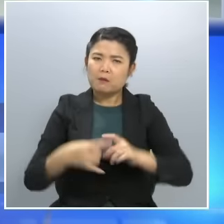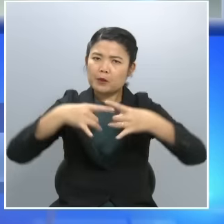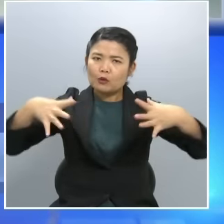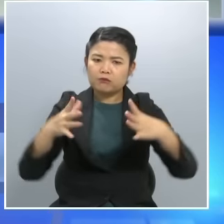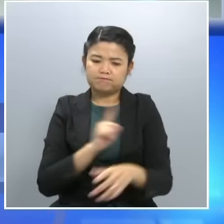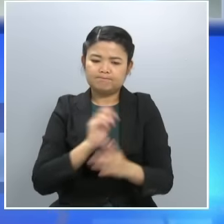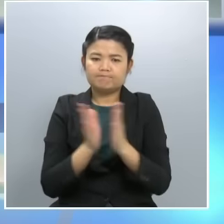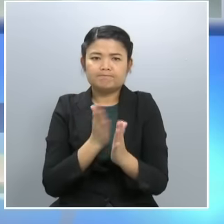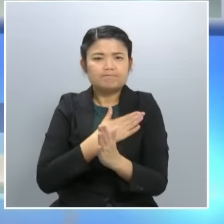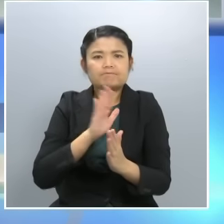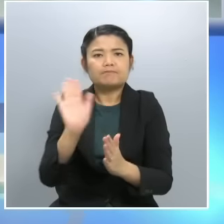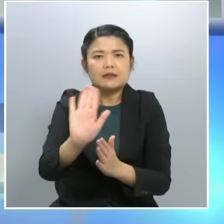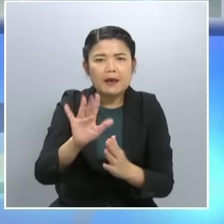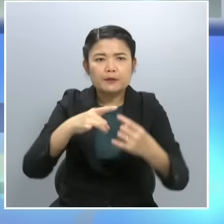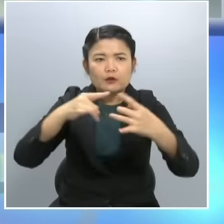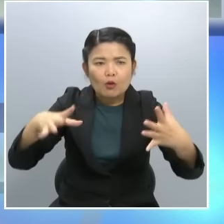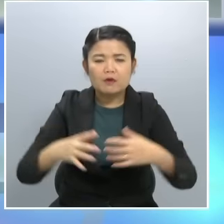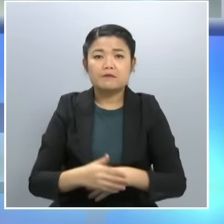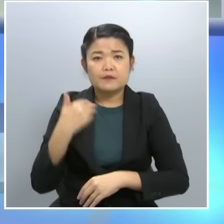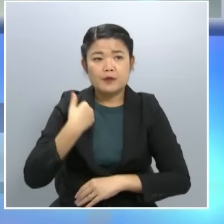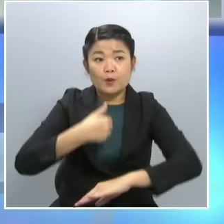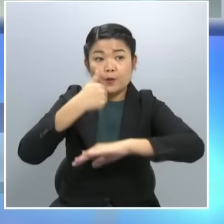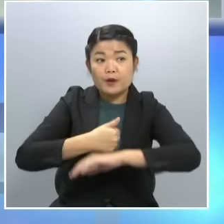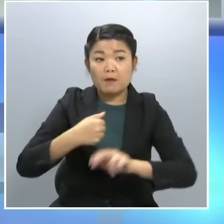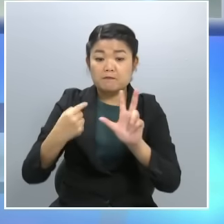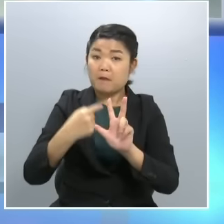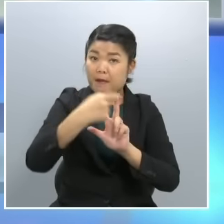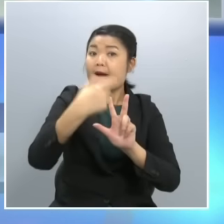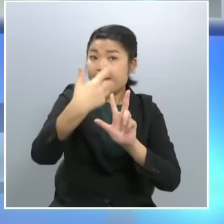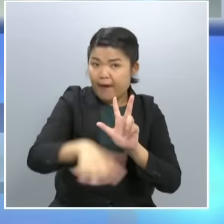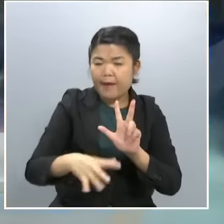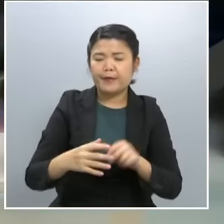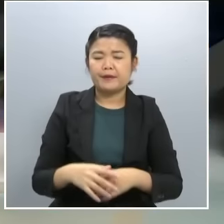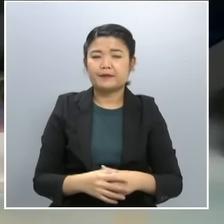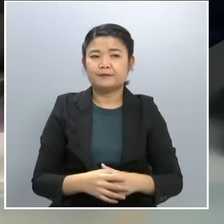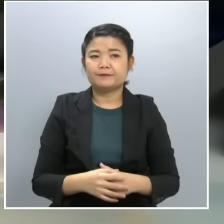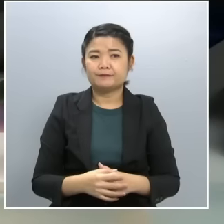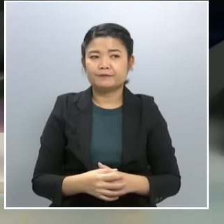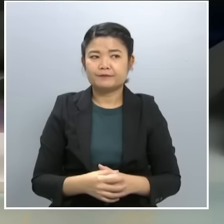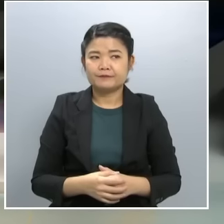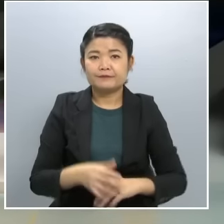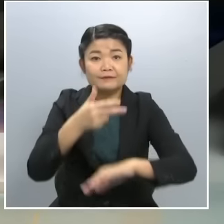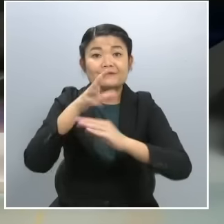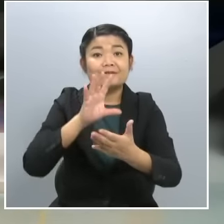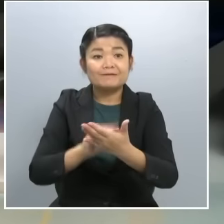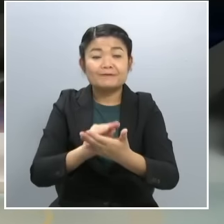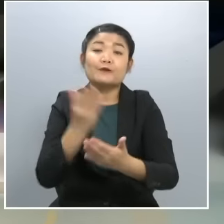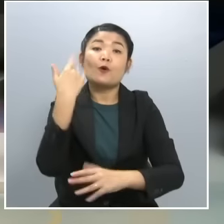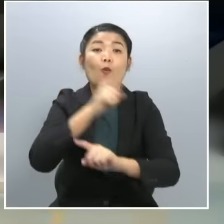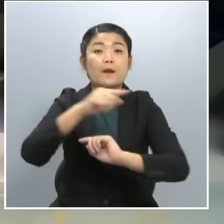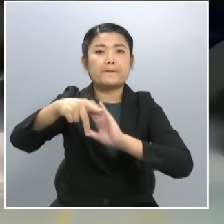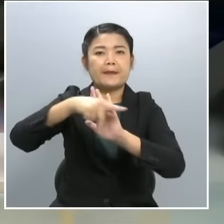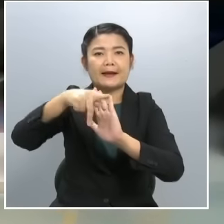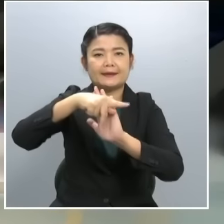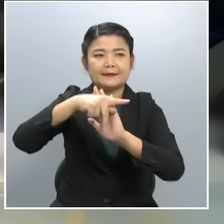คุณไม่ต้องเมีอะไรเมีบอสกันมอสมินบอสแซมแล้ว 3นี่เป็นบางช่วงบางตอนซึ่งเป็นบรรยากาศของพระัสบดีที่ผ่านมา